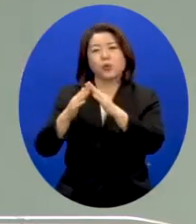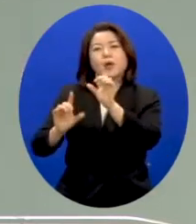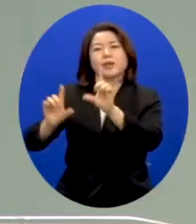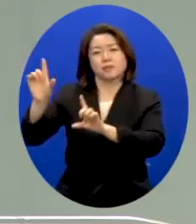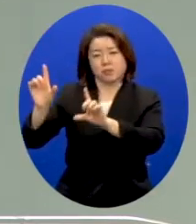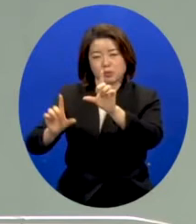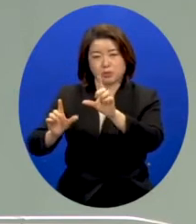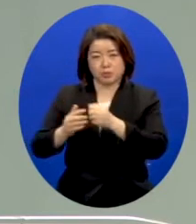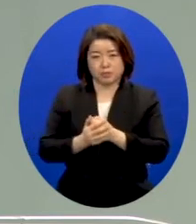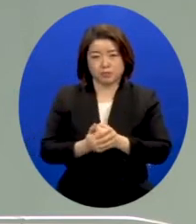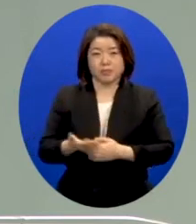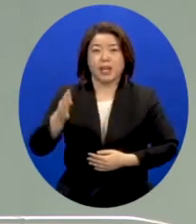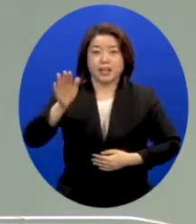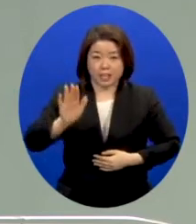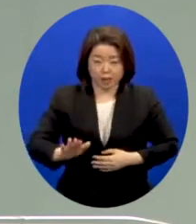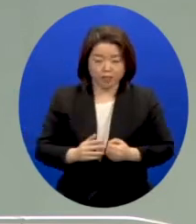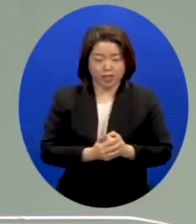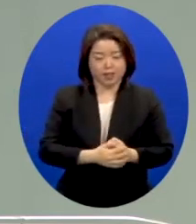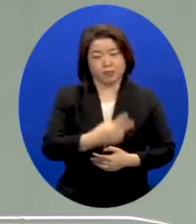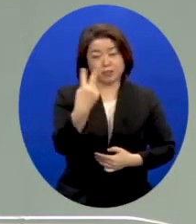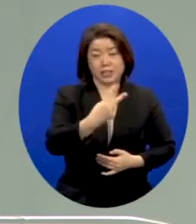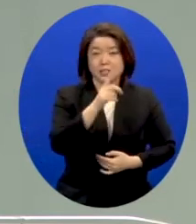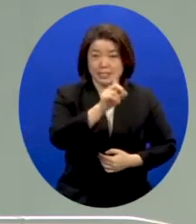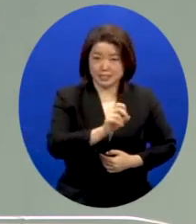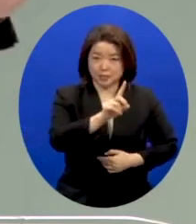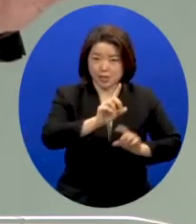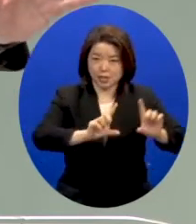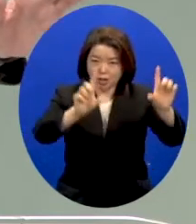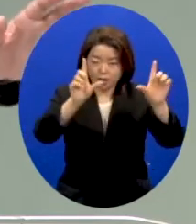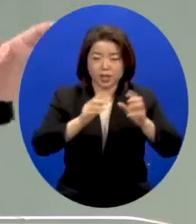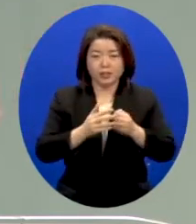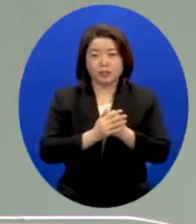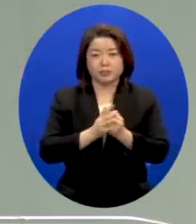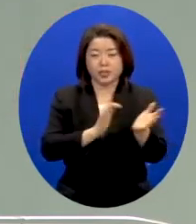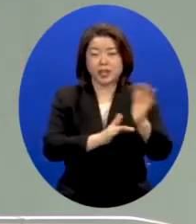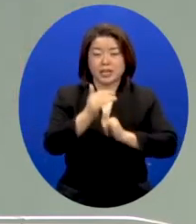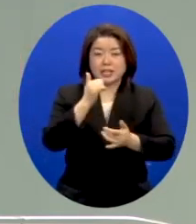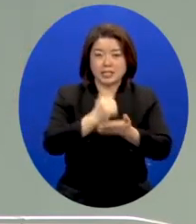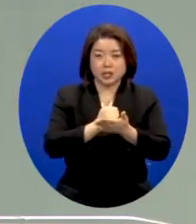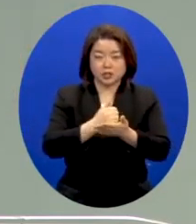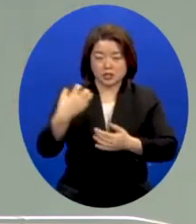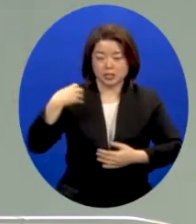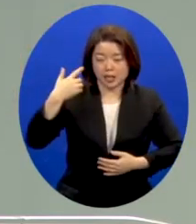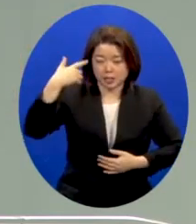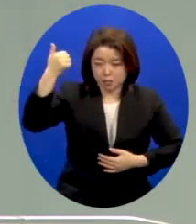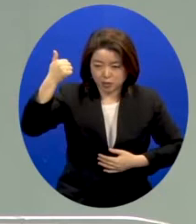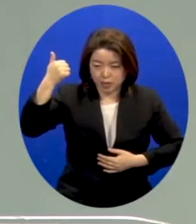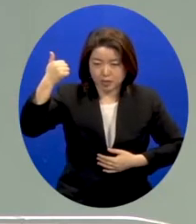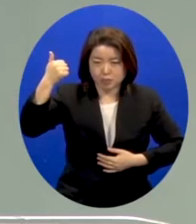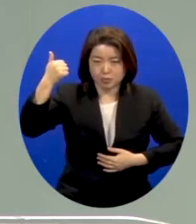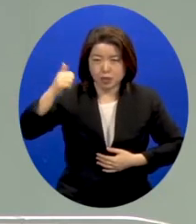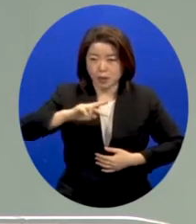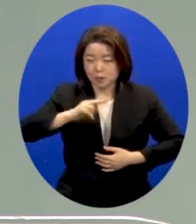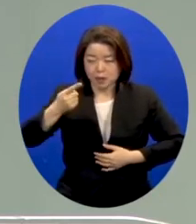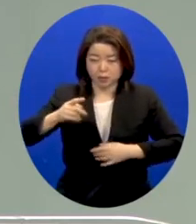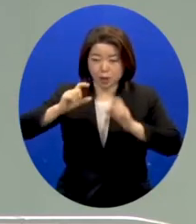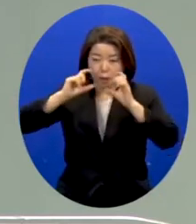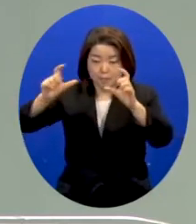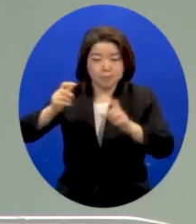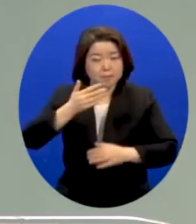그런데 2011년에는 어떻게 예수님을 담임 목사님으로 하십시다 이런 제안을 할 수 있었을까